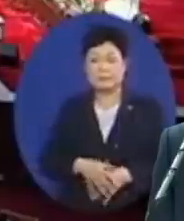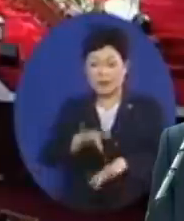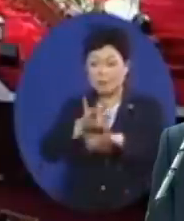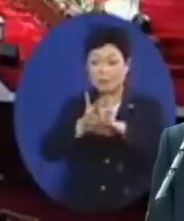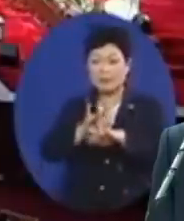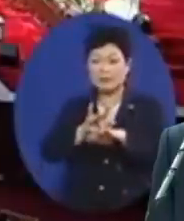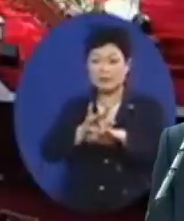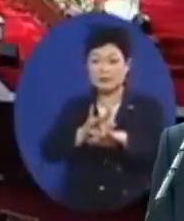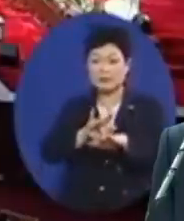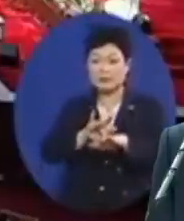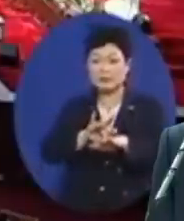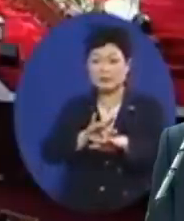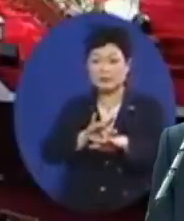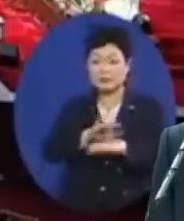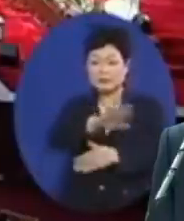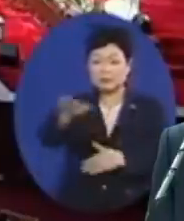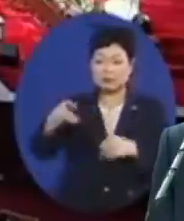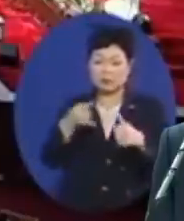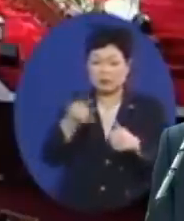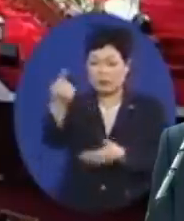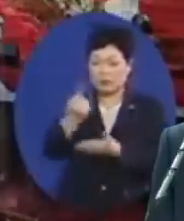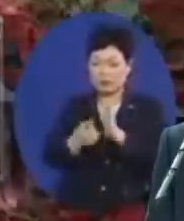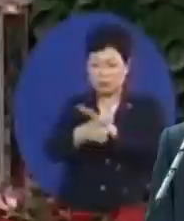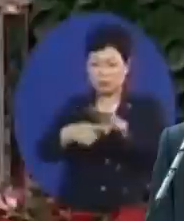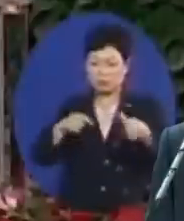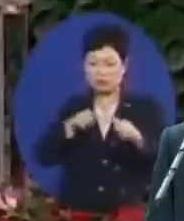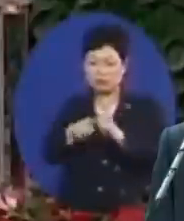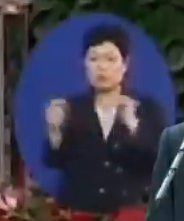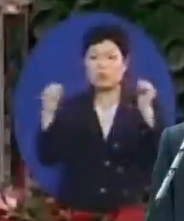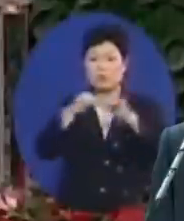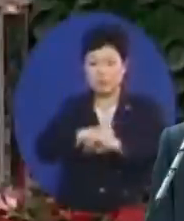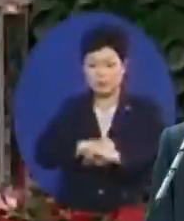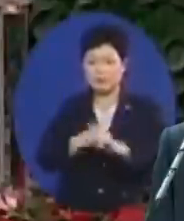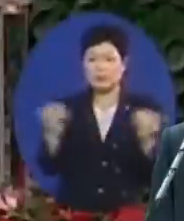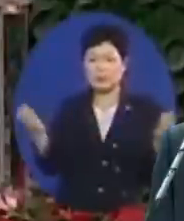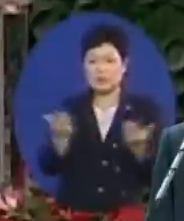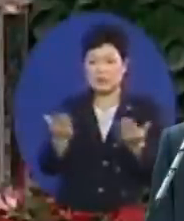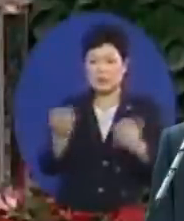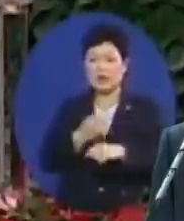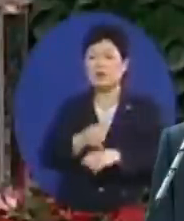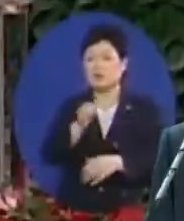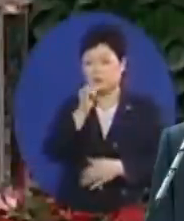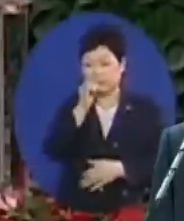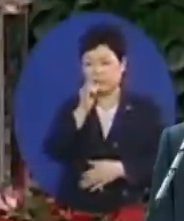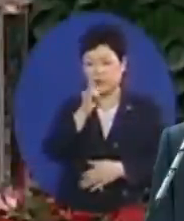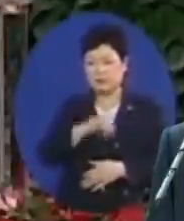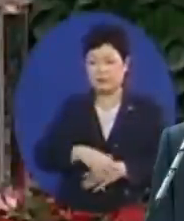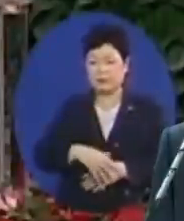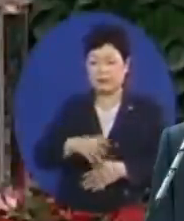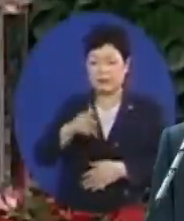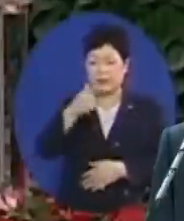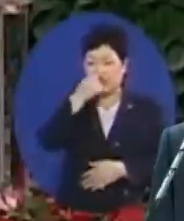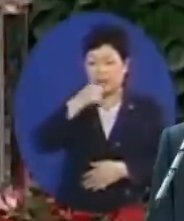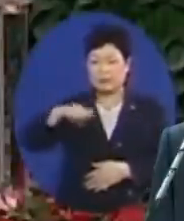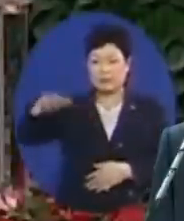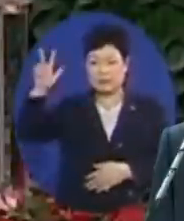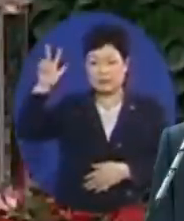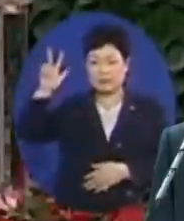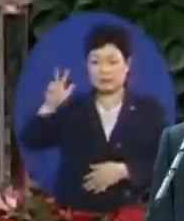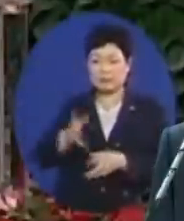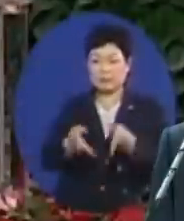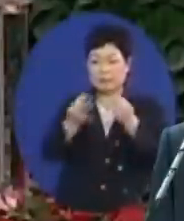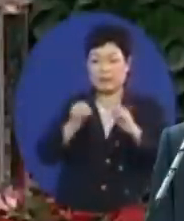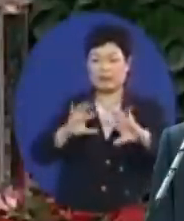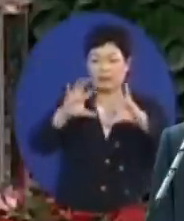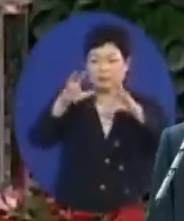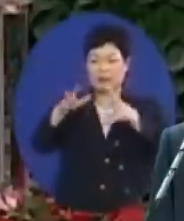마귀는 우리에게 와서 도둑질하고 죽이고 멸망시키는 일을 한다고 하는 것입니다. 히틀러는 많은